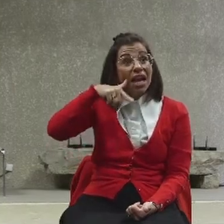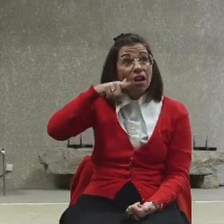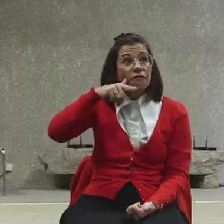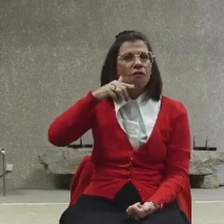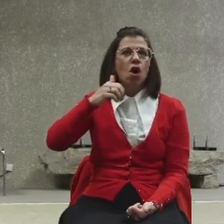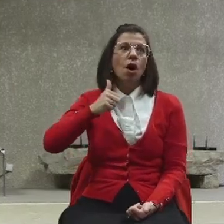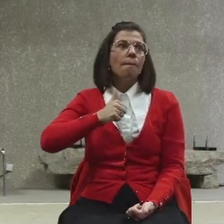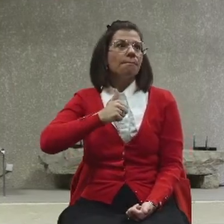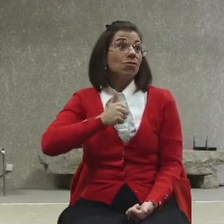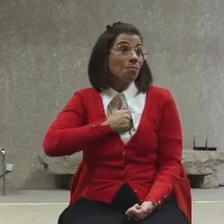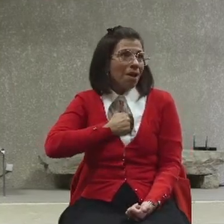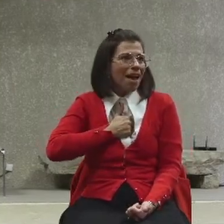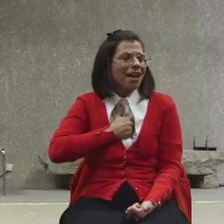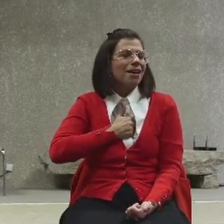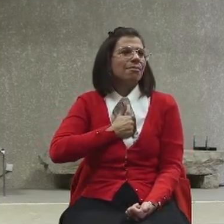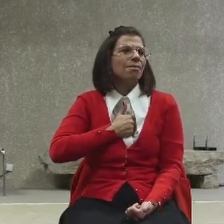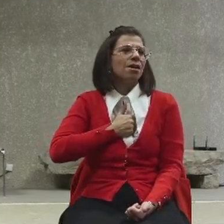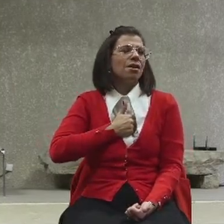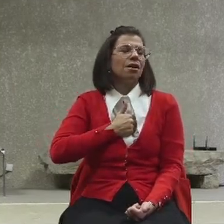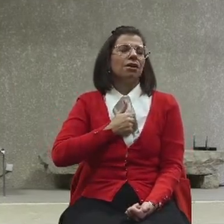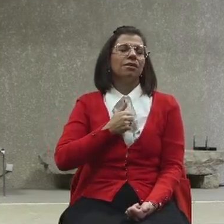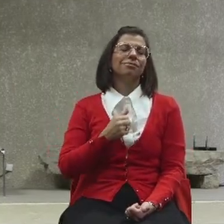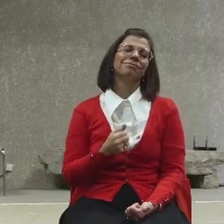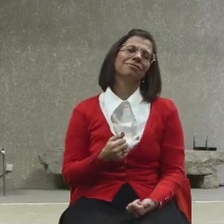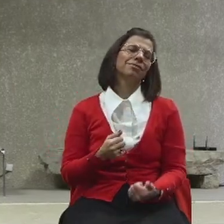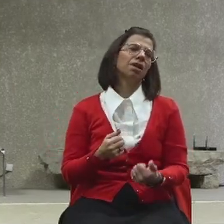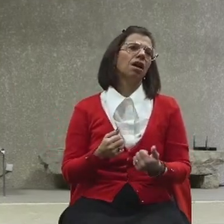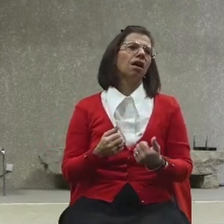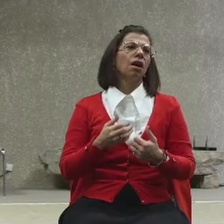il y aura les conséquences.